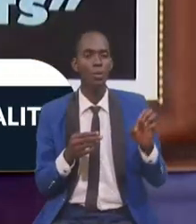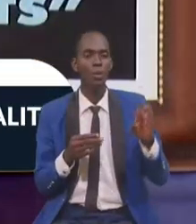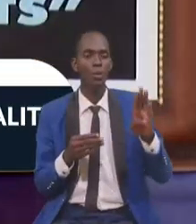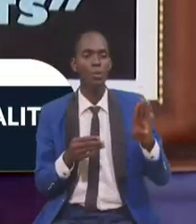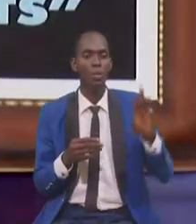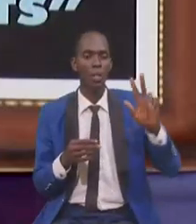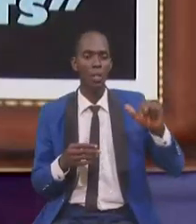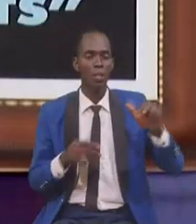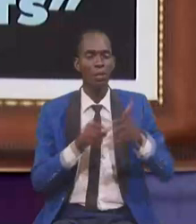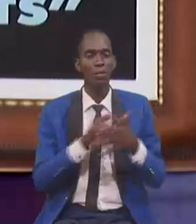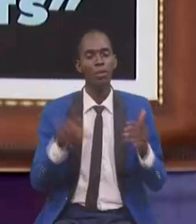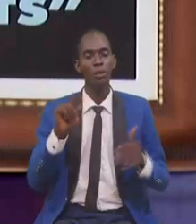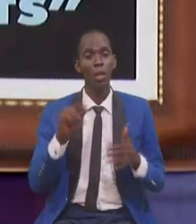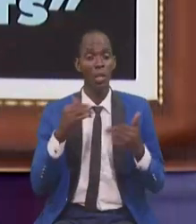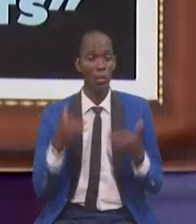Hébreux 13, 20.